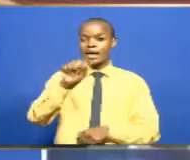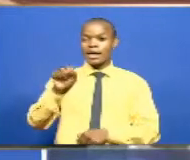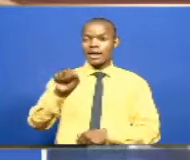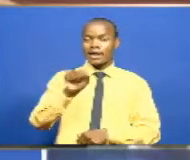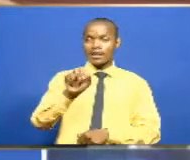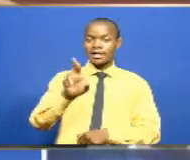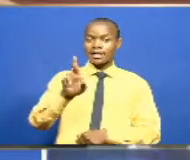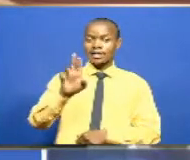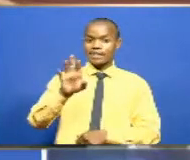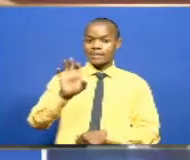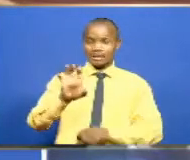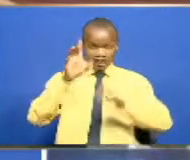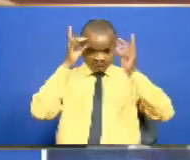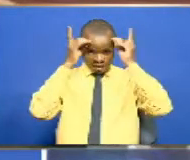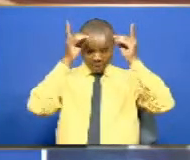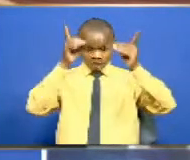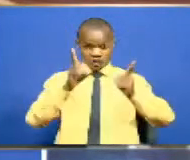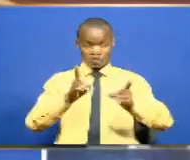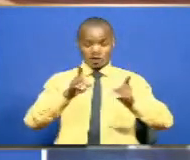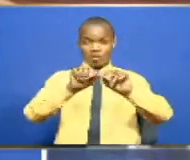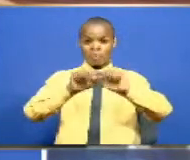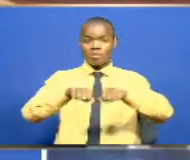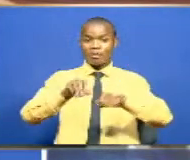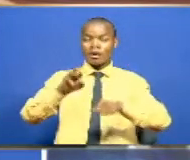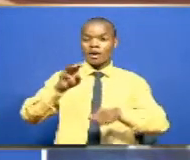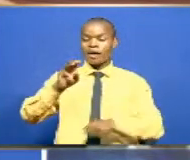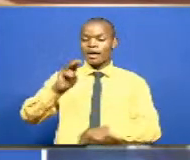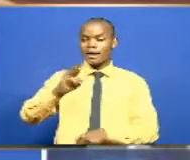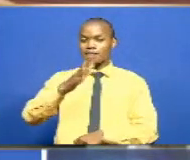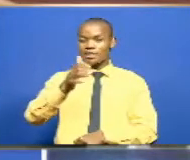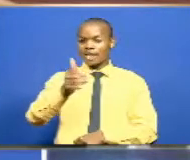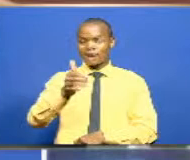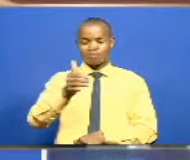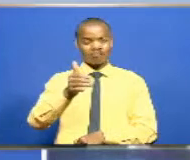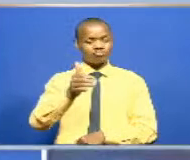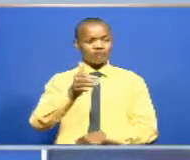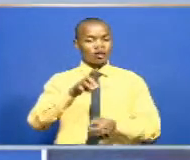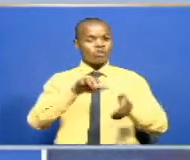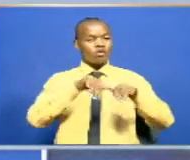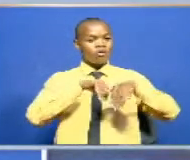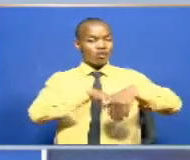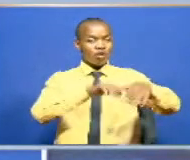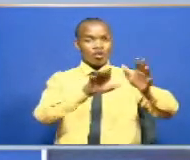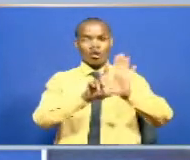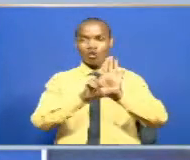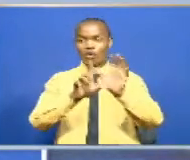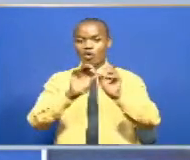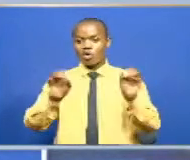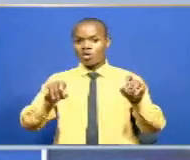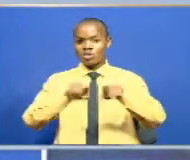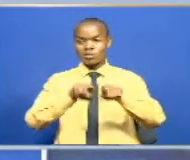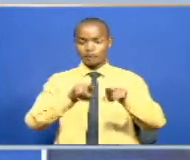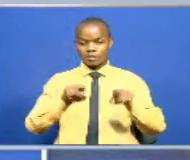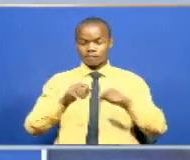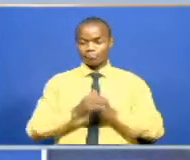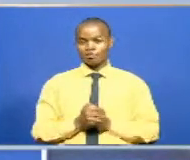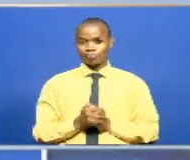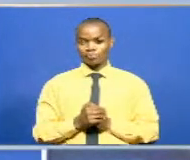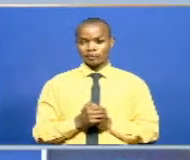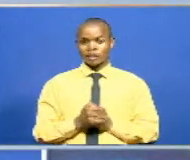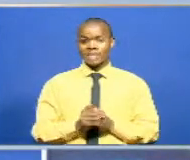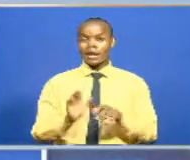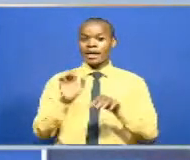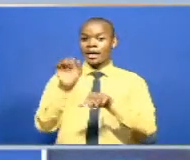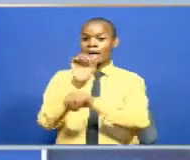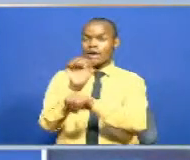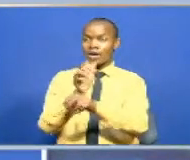marupurupu ya watumishi ya umma kuwa kinyume cha sheria na ambayo haikuzingatia utaratibu mwafaka. Magari anaitaka